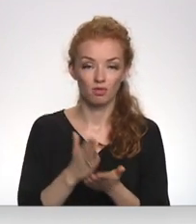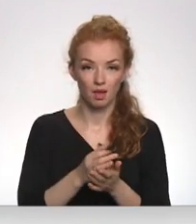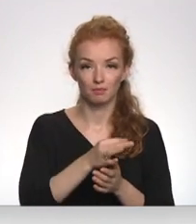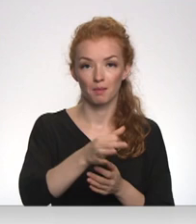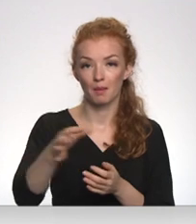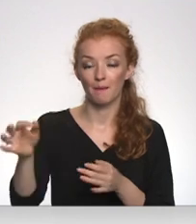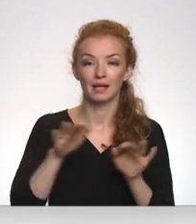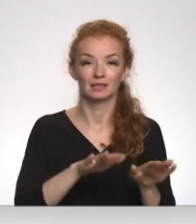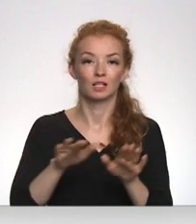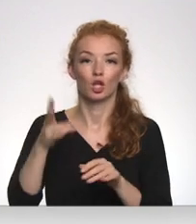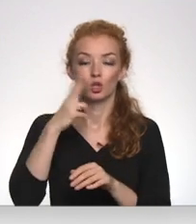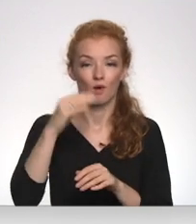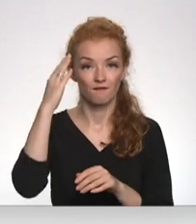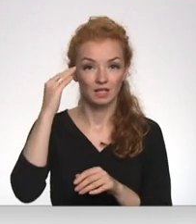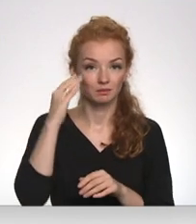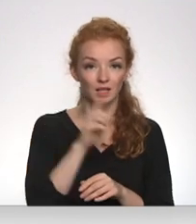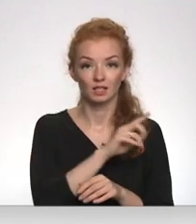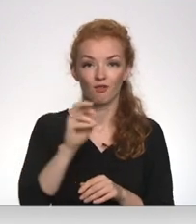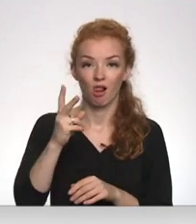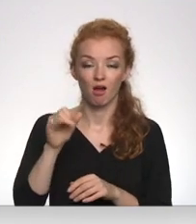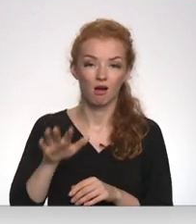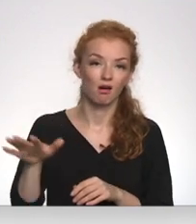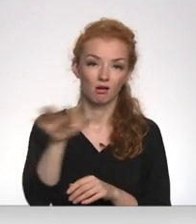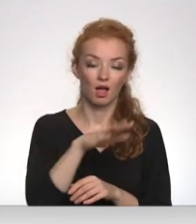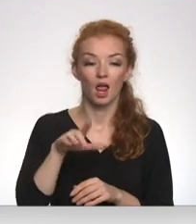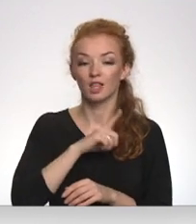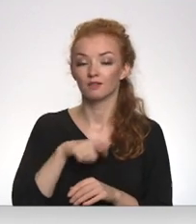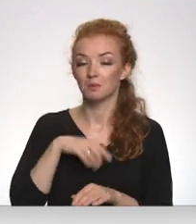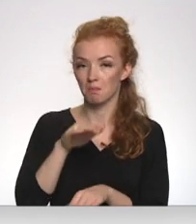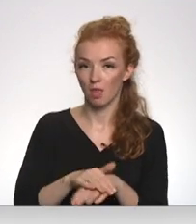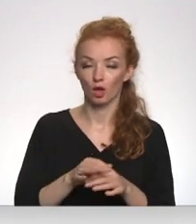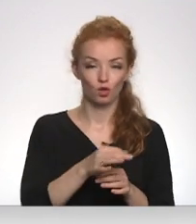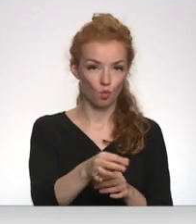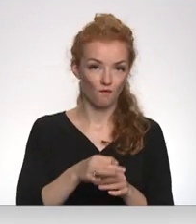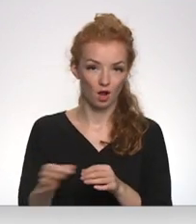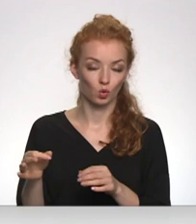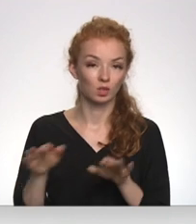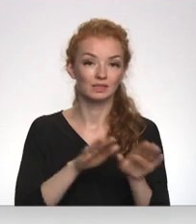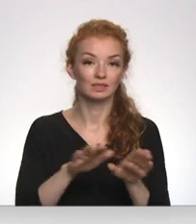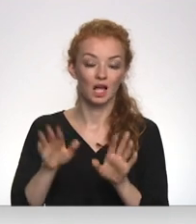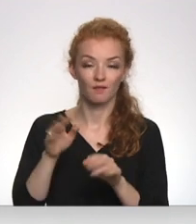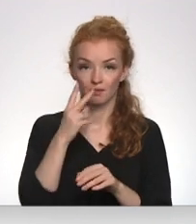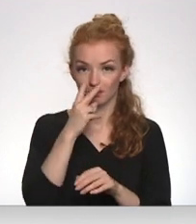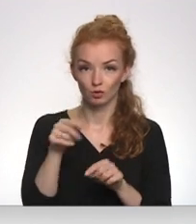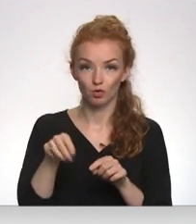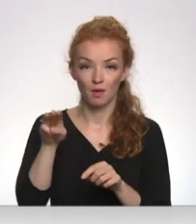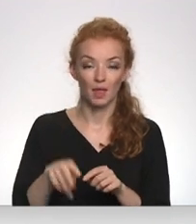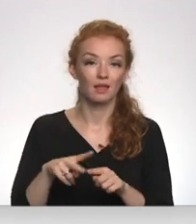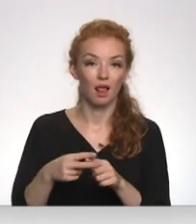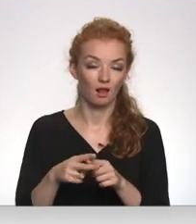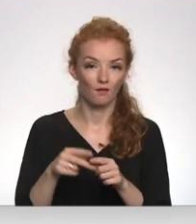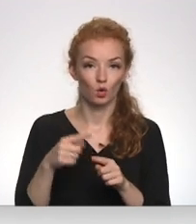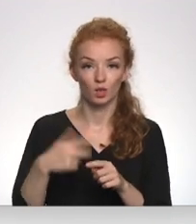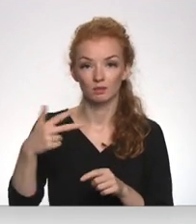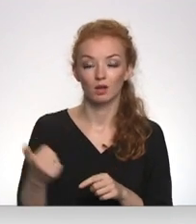izstādi no Ventspils līdz Valkai Latvijas Banka novados. Šo mēnesi izstāde apskatāma Jelgavā, pilsētā, kur 30.